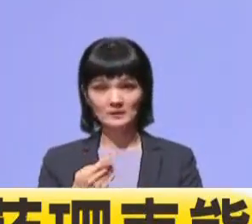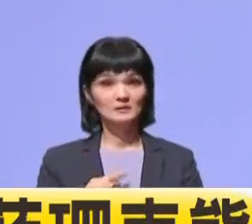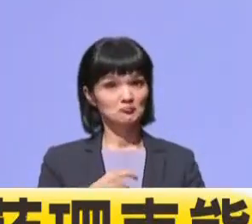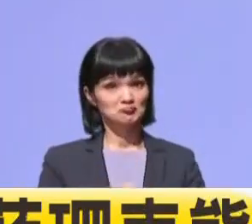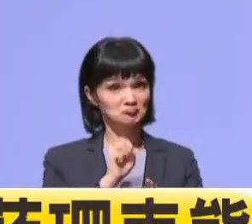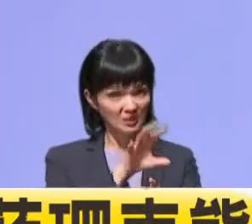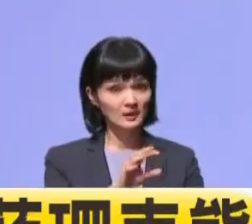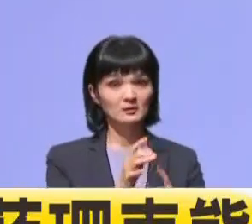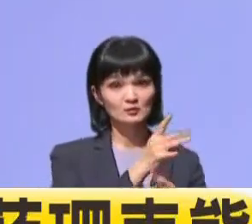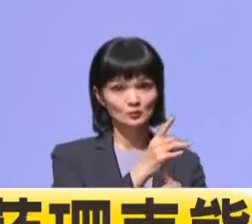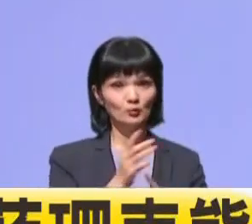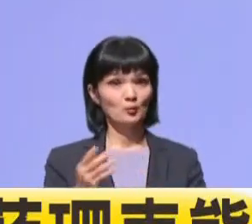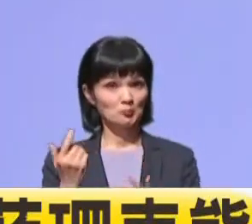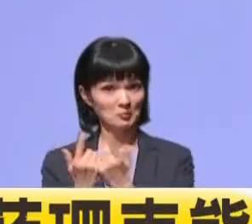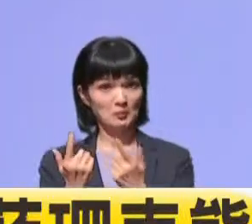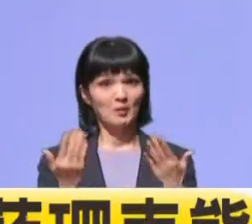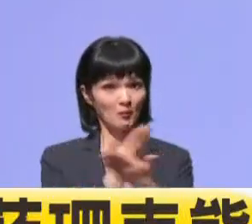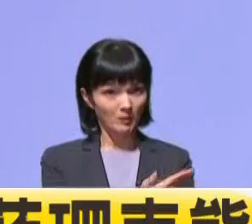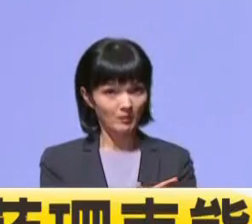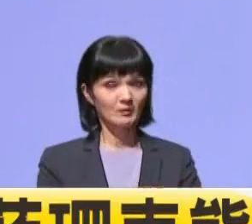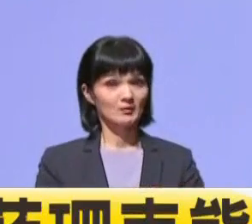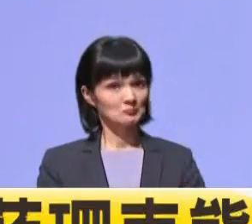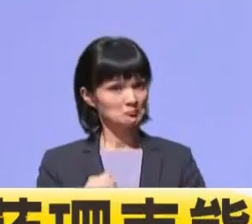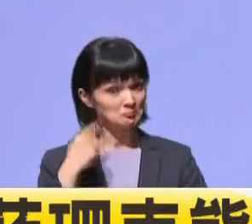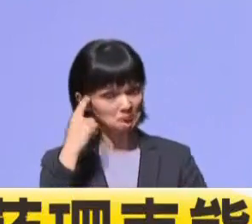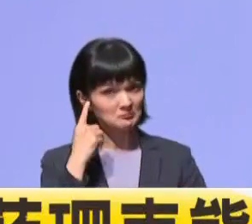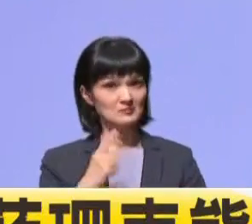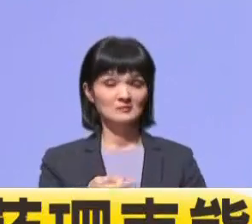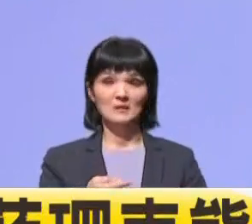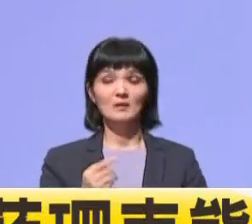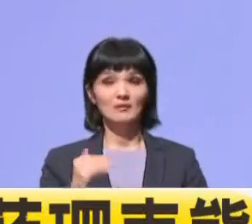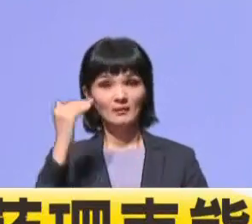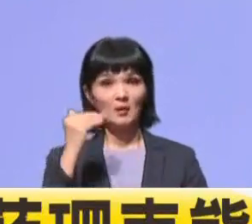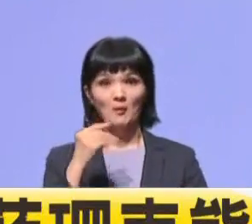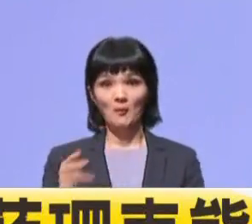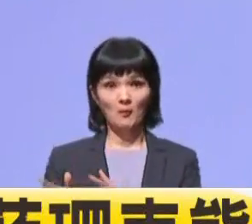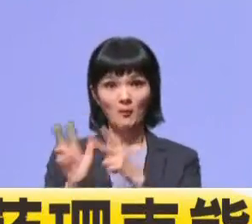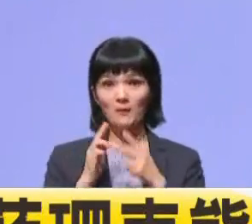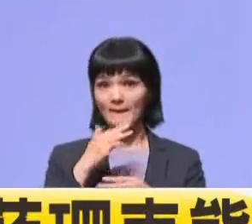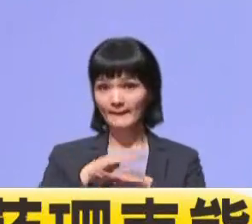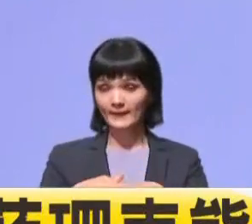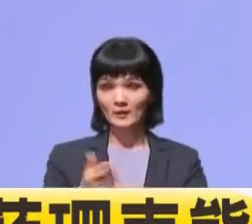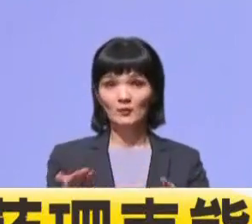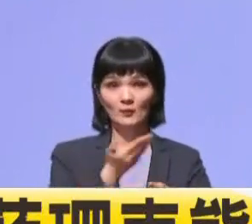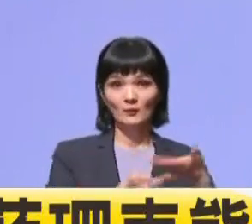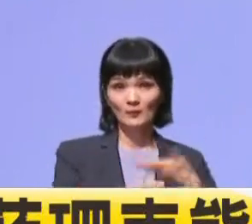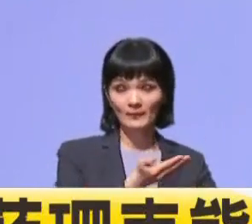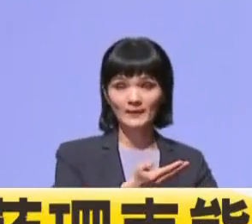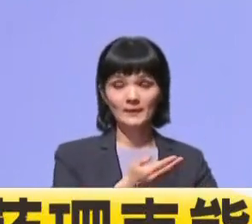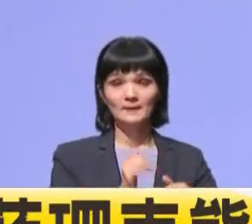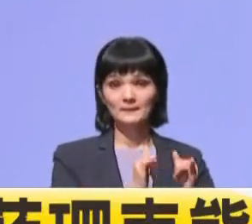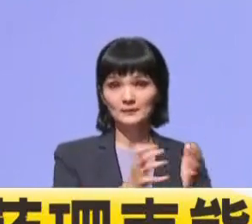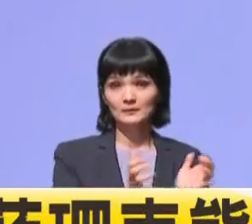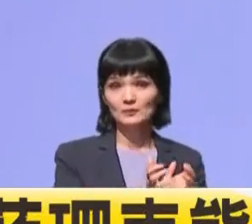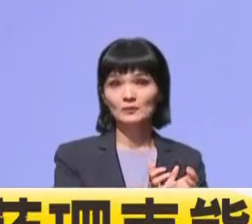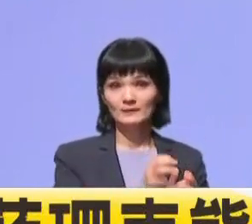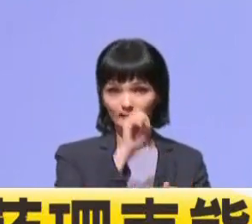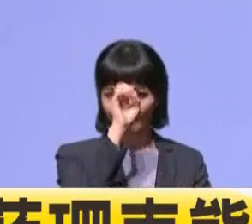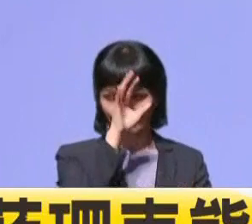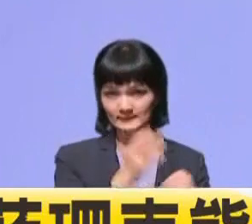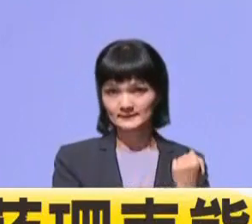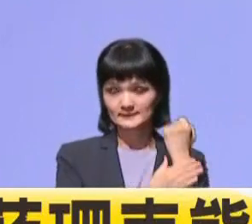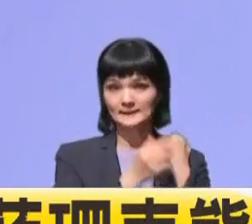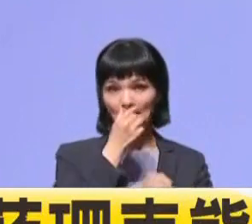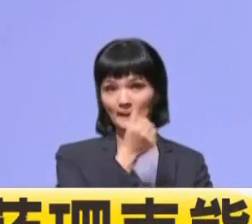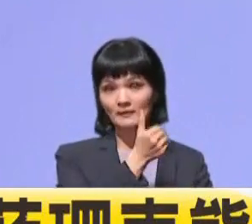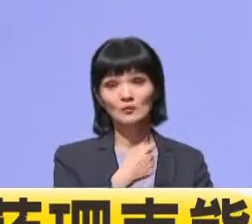北，要国民党支持民众党新竹市长的候选人高虹安换取民众党支持蒋万安。我们都知道赵